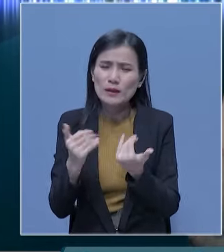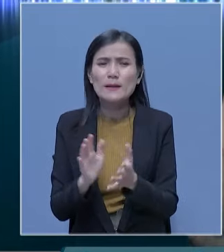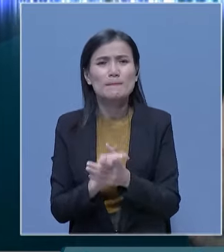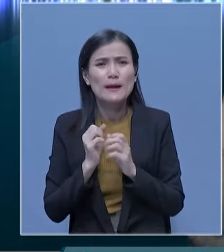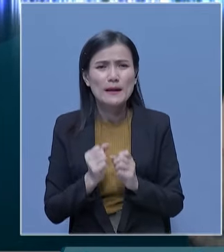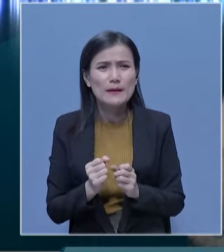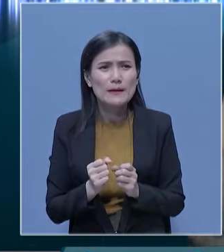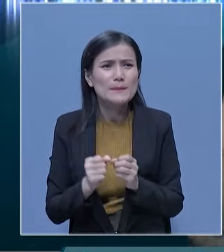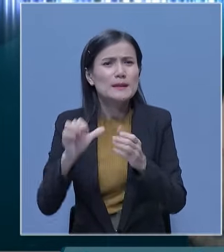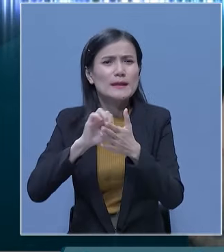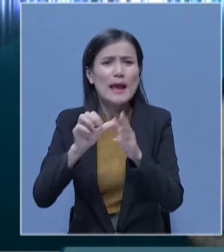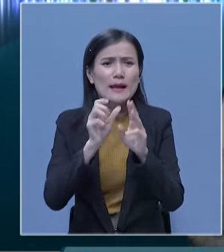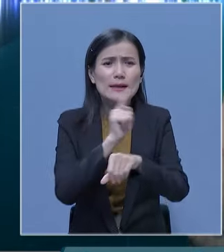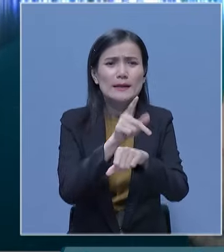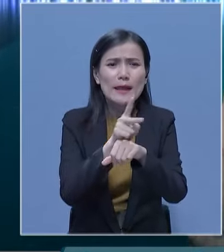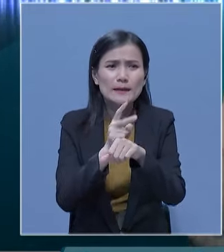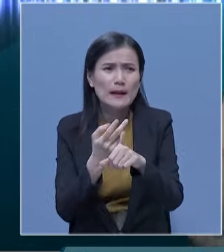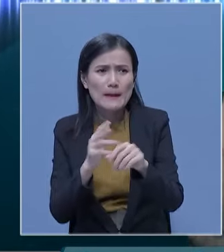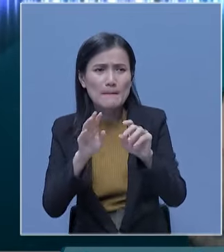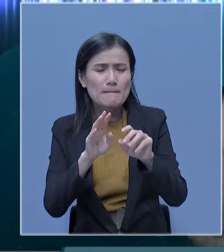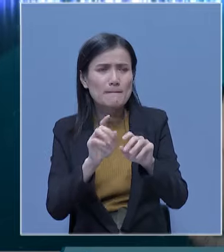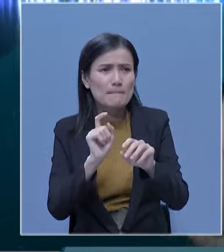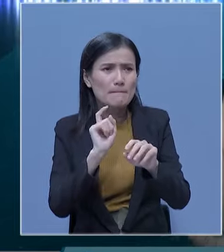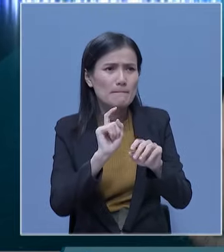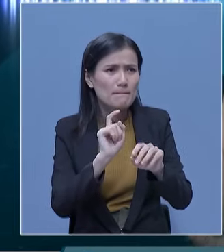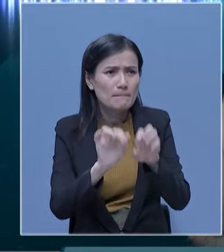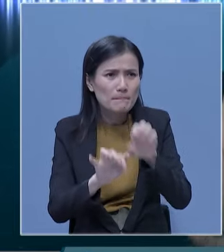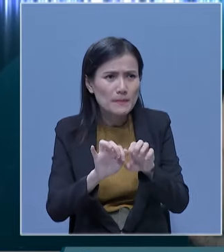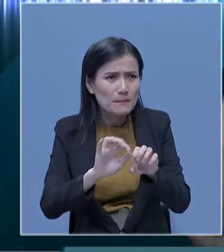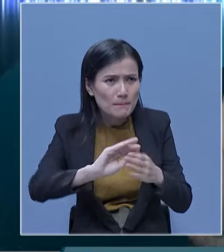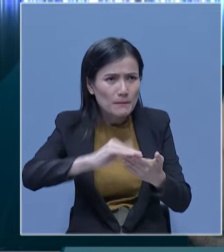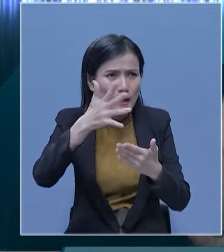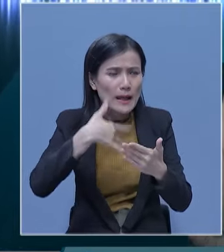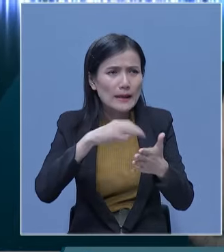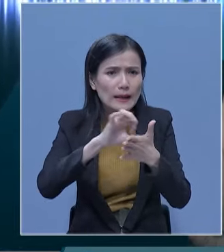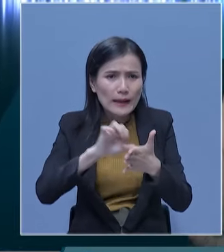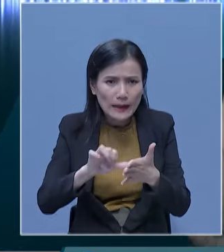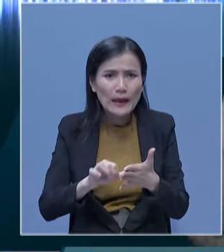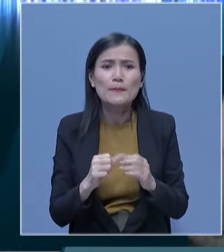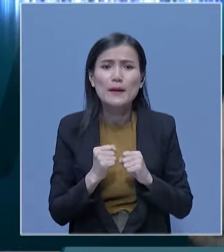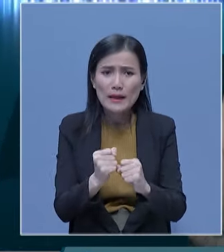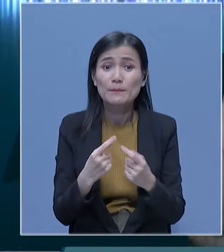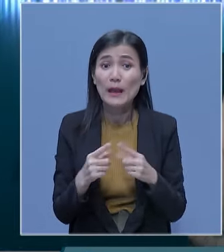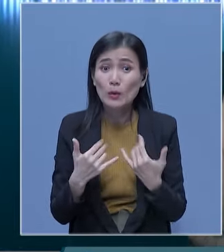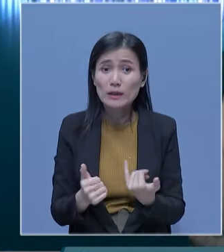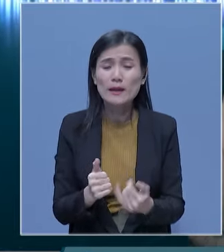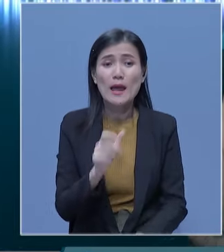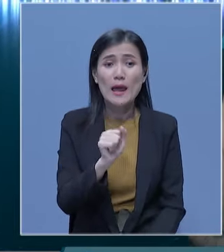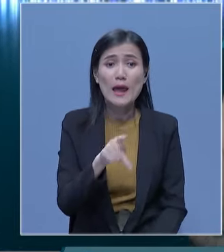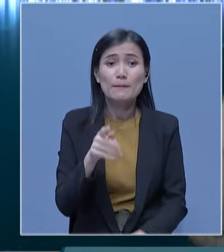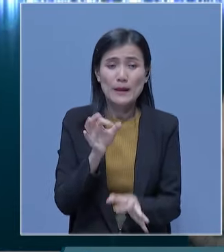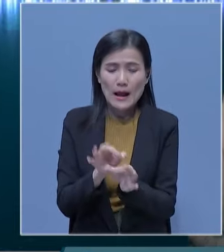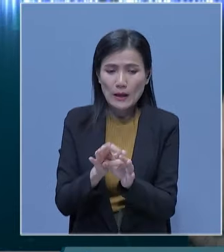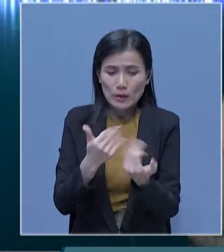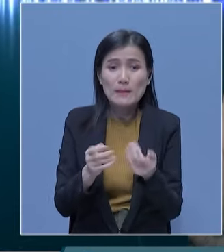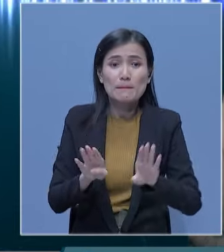านเครือข่ายอะไรสักอย่างนึงเนี่ยเรากำลังคุยกับโอเปอเรเตอร์เพื่อแก้ปัญหาเรื่องนี้อยู่แต่ตอนนี้สภาพบังคับเรายังไม่ได้ปิดโมบายแบงกิ้งครับเพียงแต่ว่า